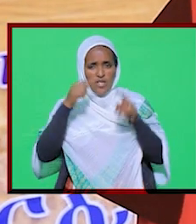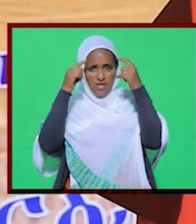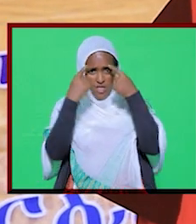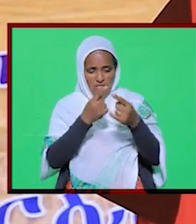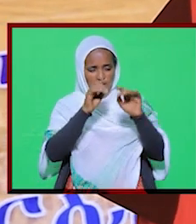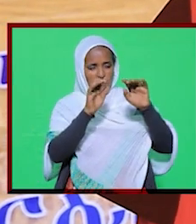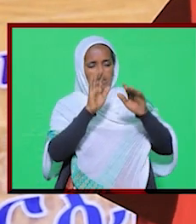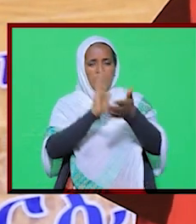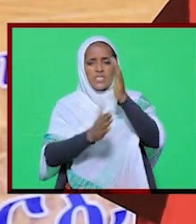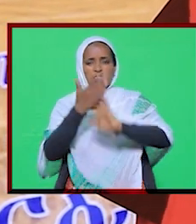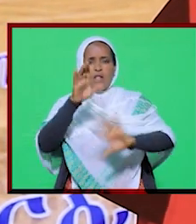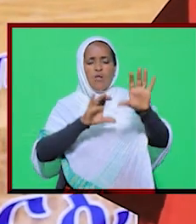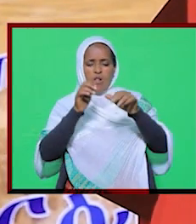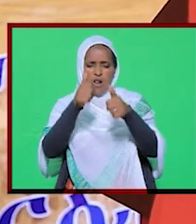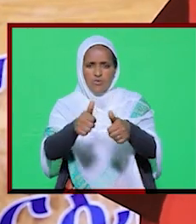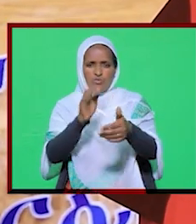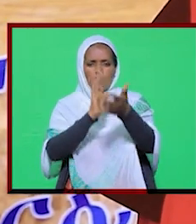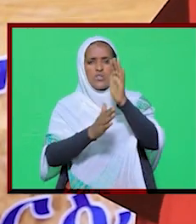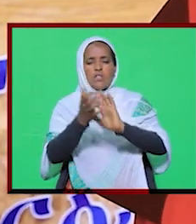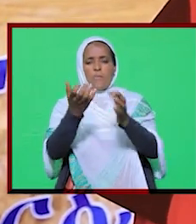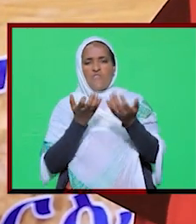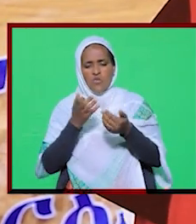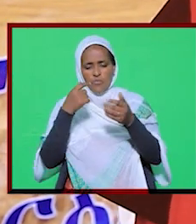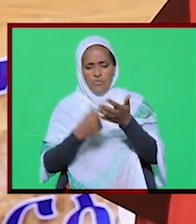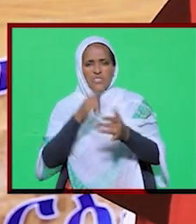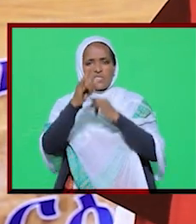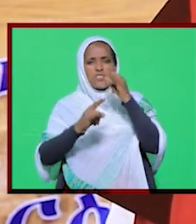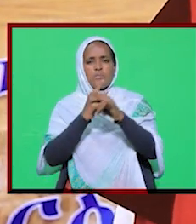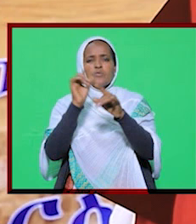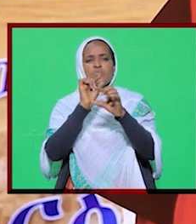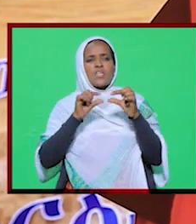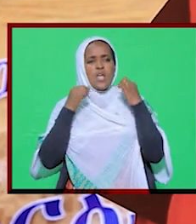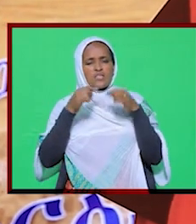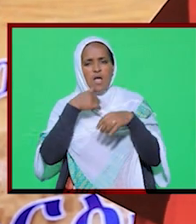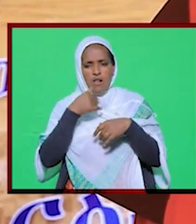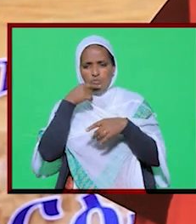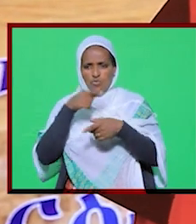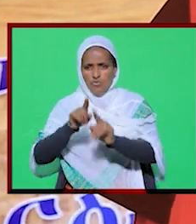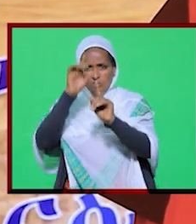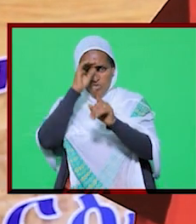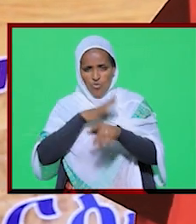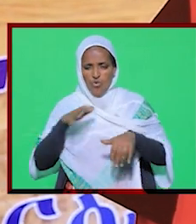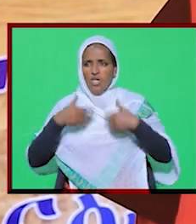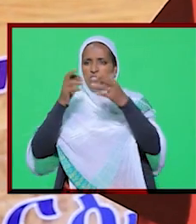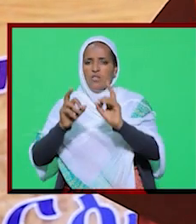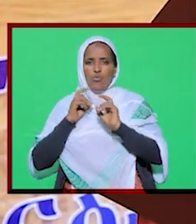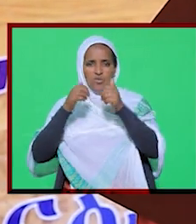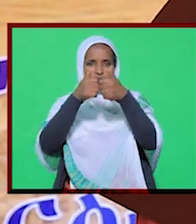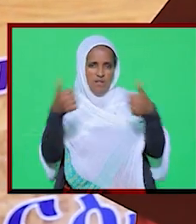ኃጢአት ይቅር ሊያስብሉ ለራሳቸው ይቅርታ የሚሹ በዚህ ዘመን ምን ቄስ አለ ብሎ ሰው ጨርሶ ከንሳ ህይወት